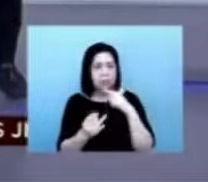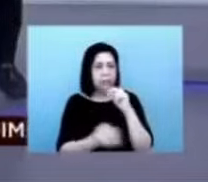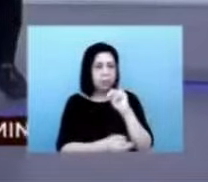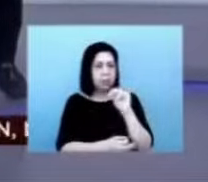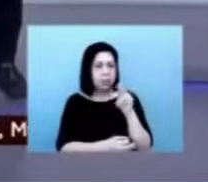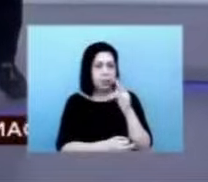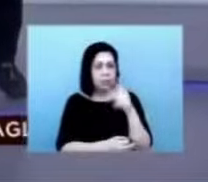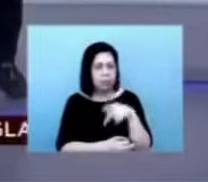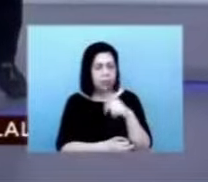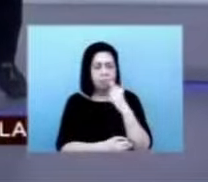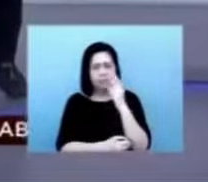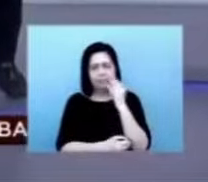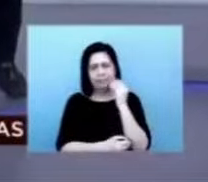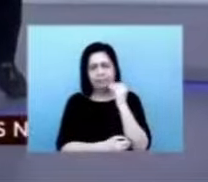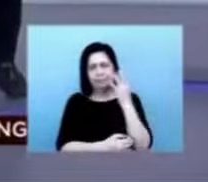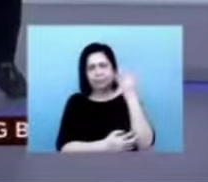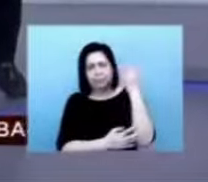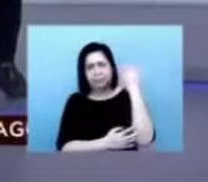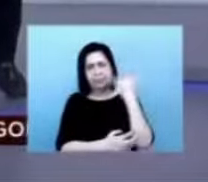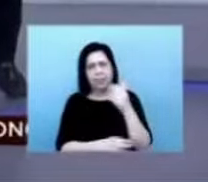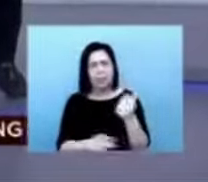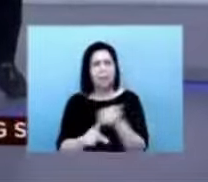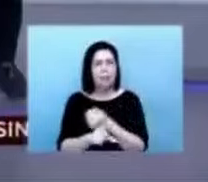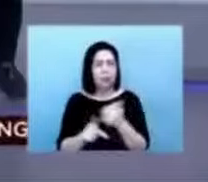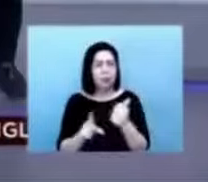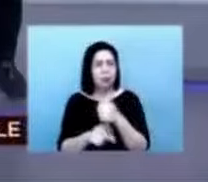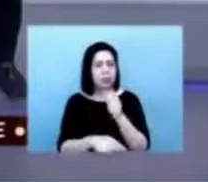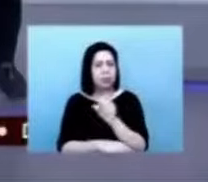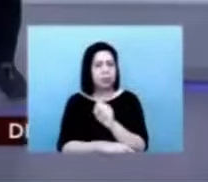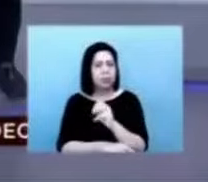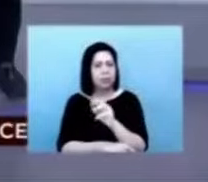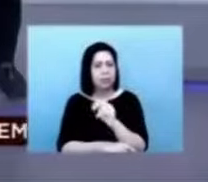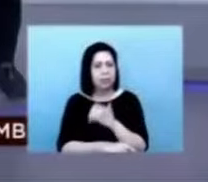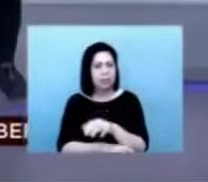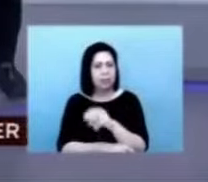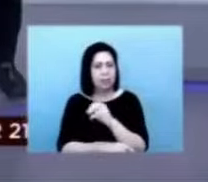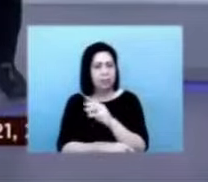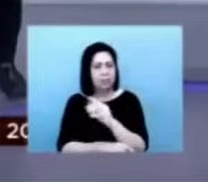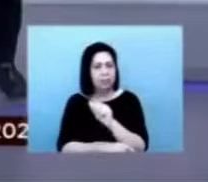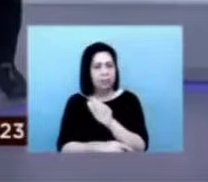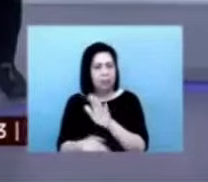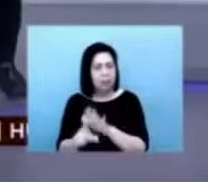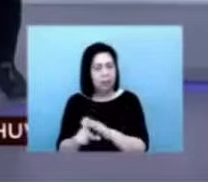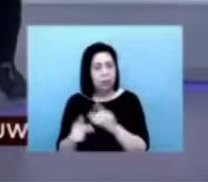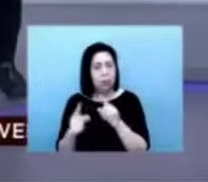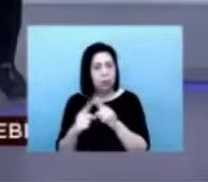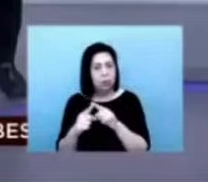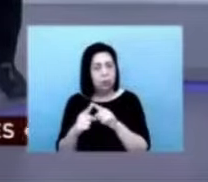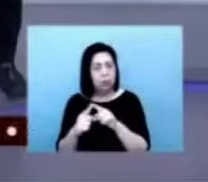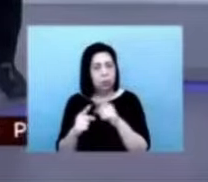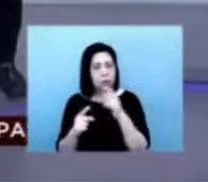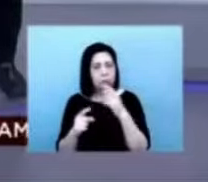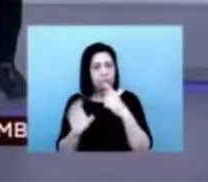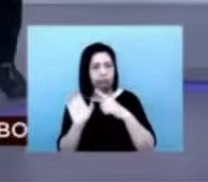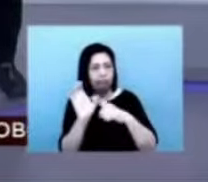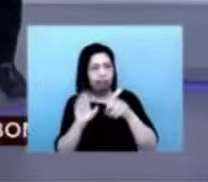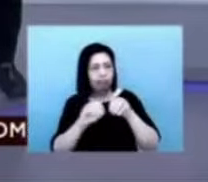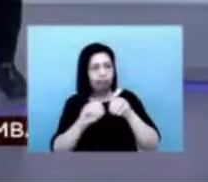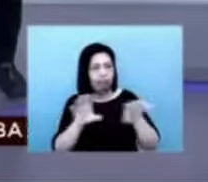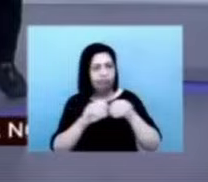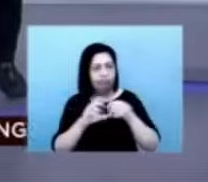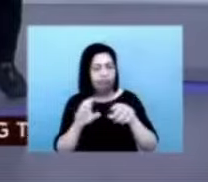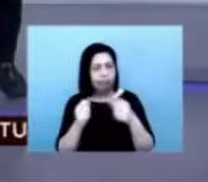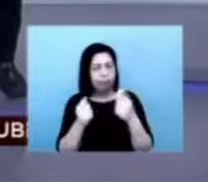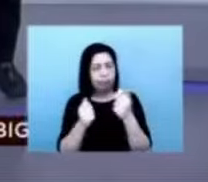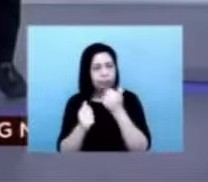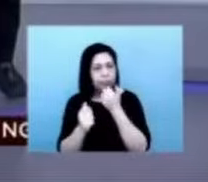nung nakarang administrasyon, inabuso naman ng SMNI ang media network nito para mag-red tag at magkalat ng maling impormasyon